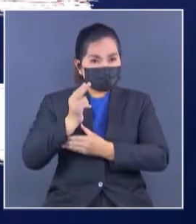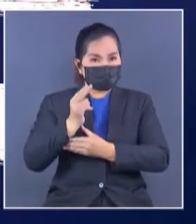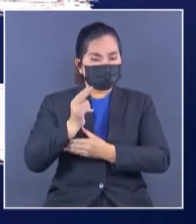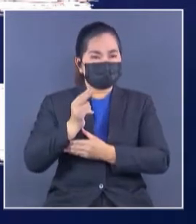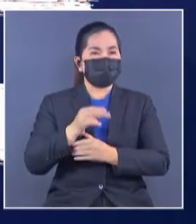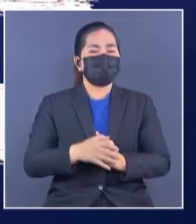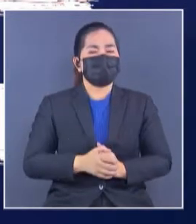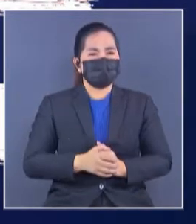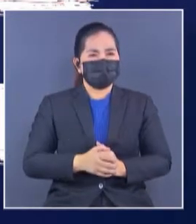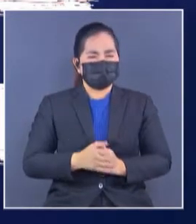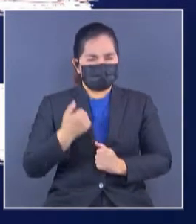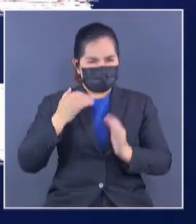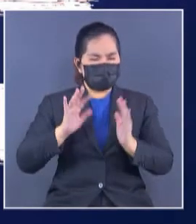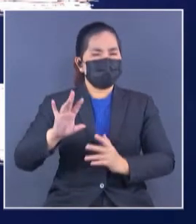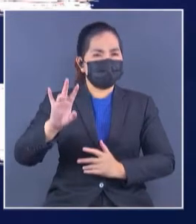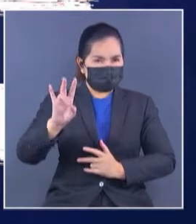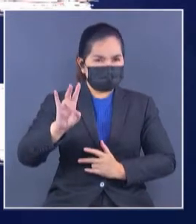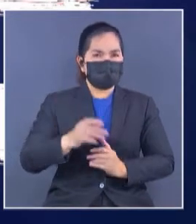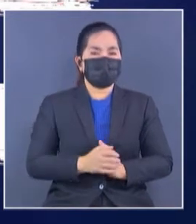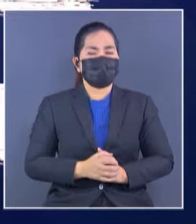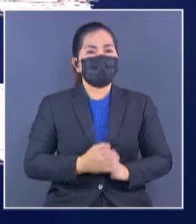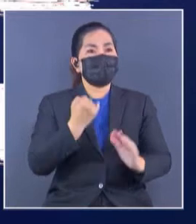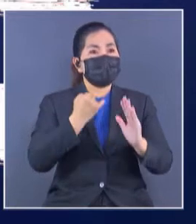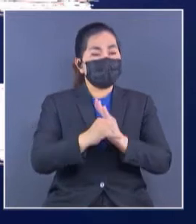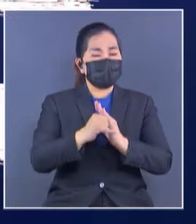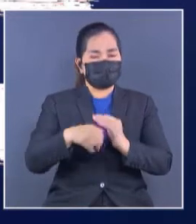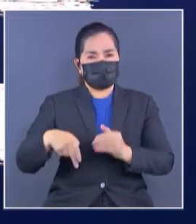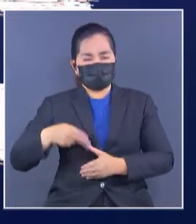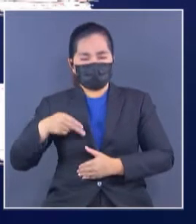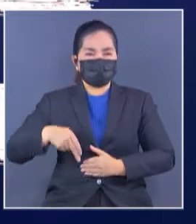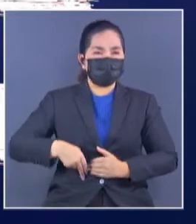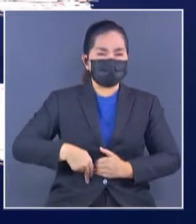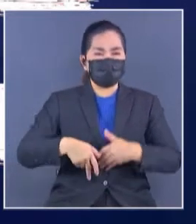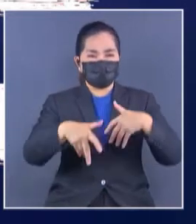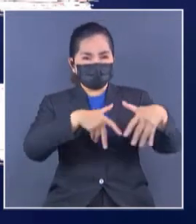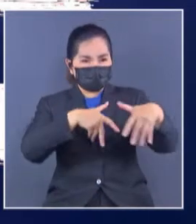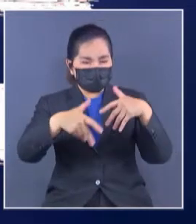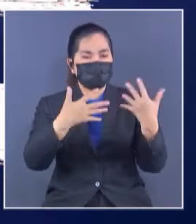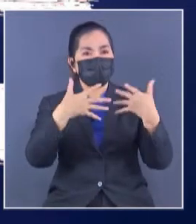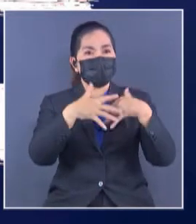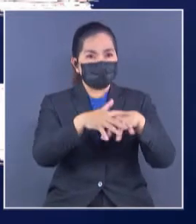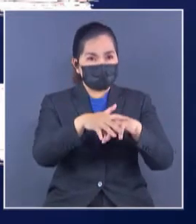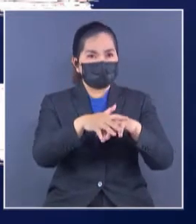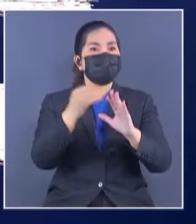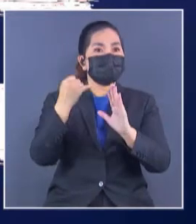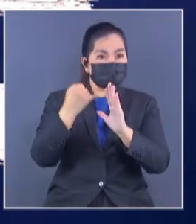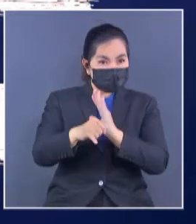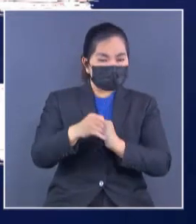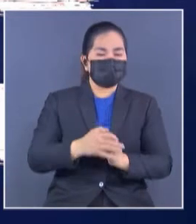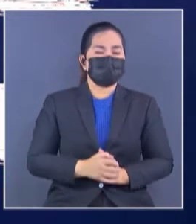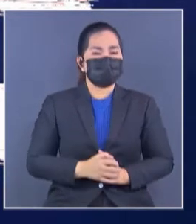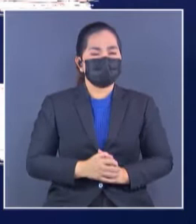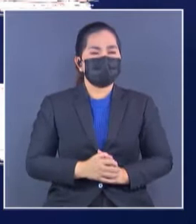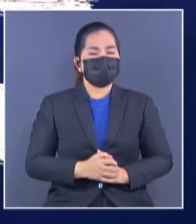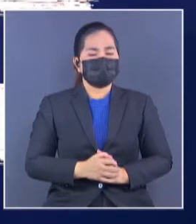องมีเหมือนกันจำนวน7รายแล้วก็ในข้อหาพาอาวุธปืนติดตัวไปในเมืองหมู่บ้านหรือทางสาธารณะโดยไม่ได้รับใบ